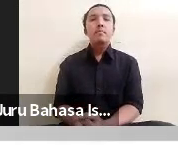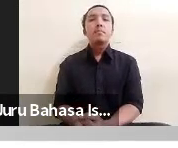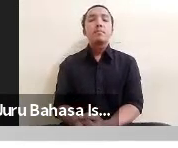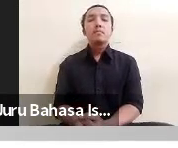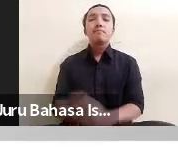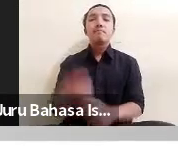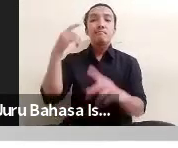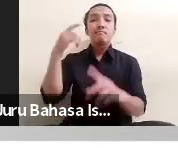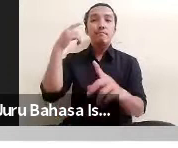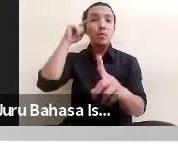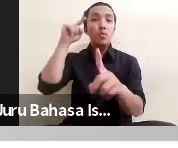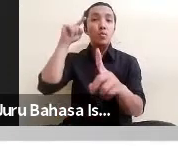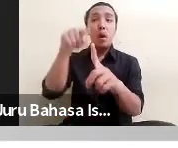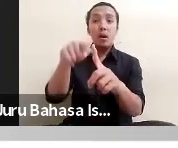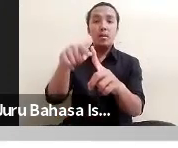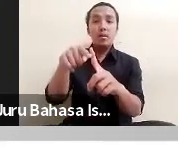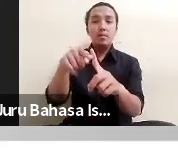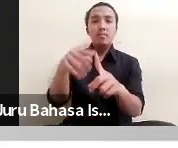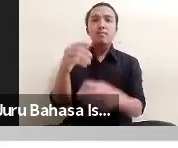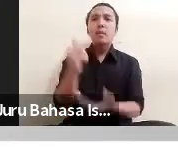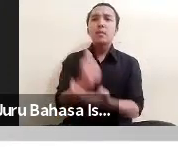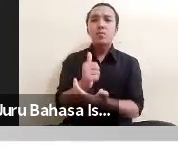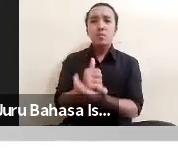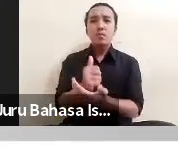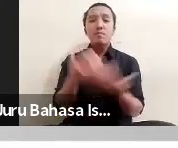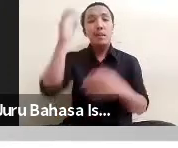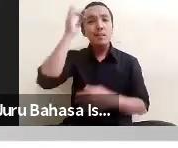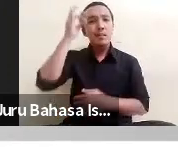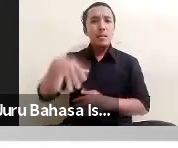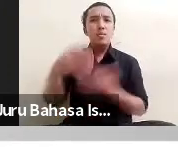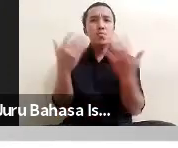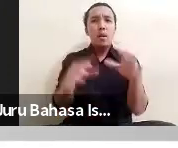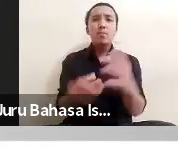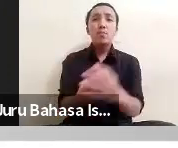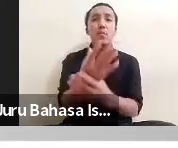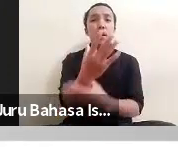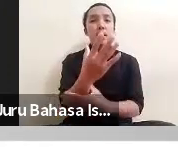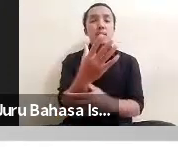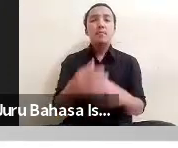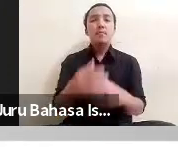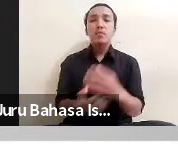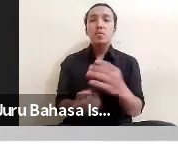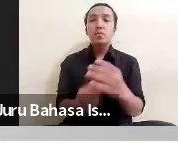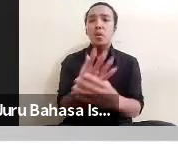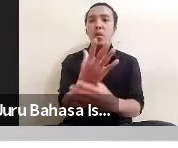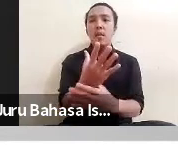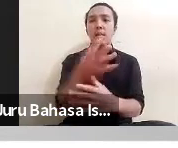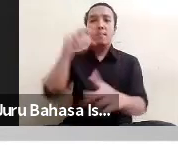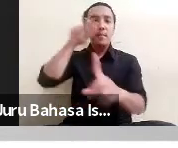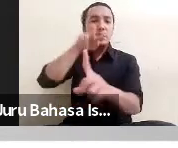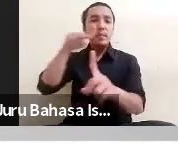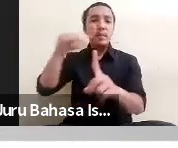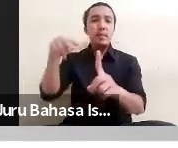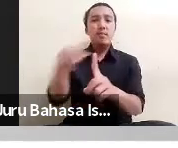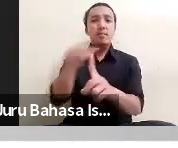capaiannya tentu saja di desa sudah mulai muncul perspektif difabilitas yang lebih